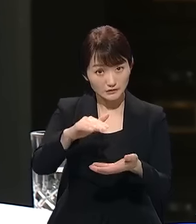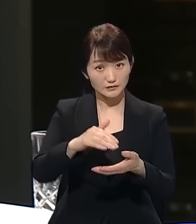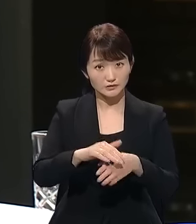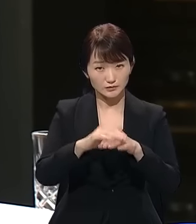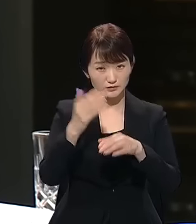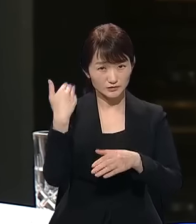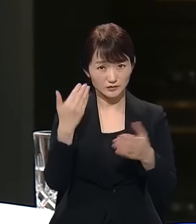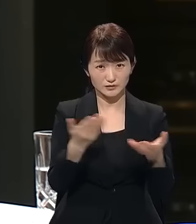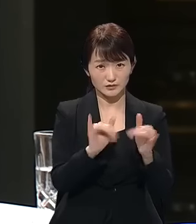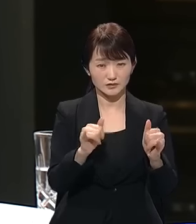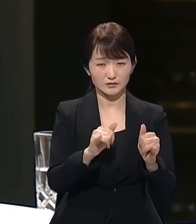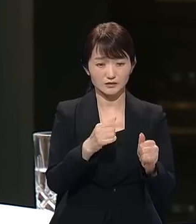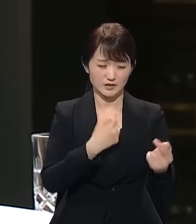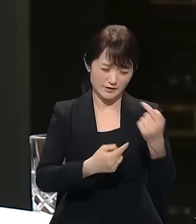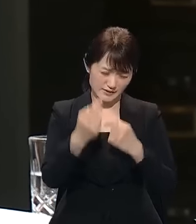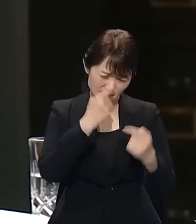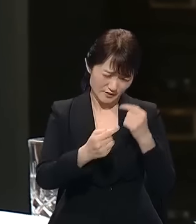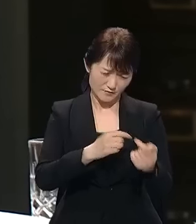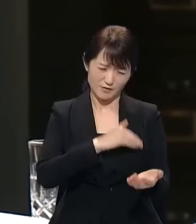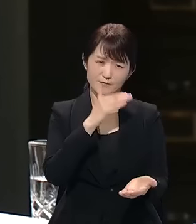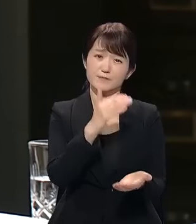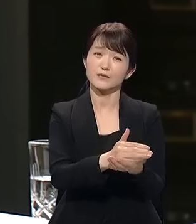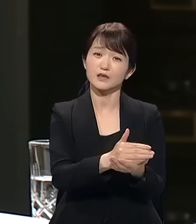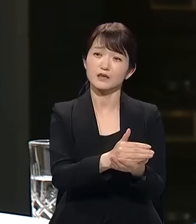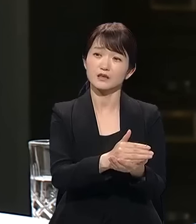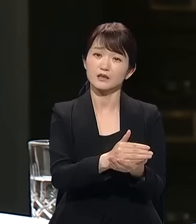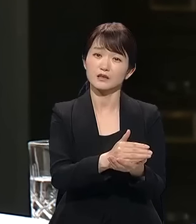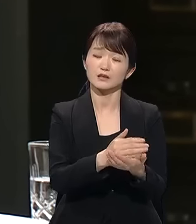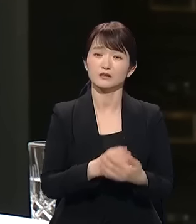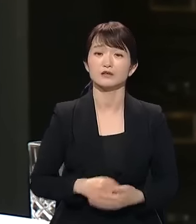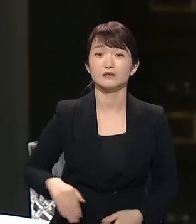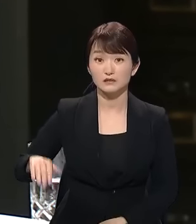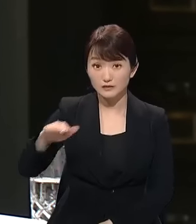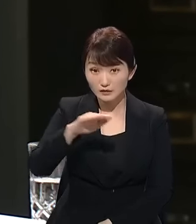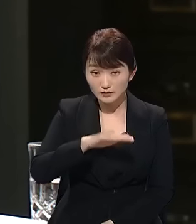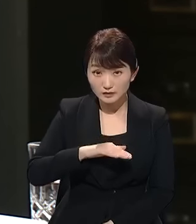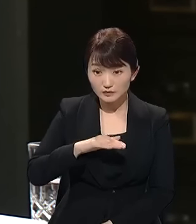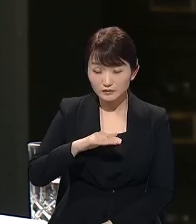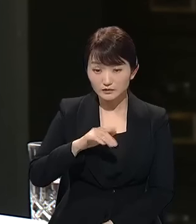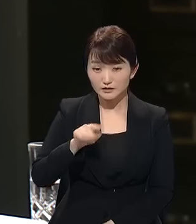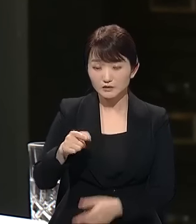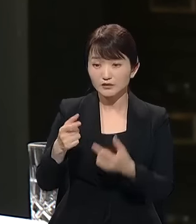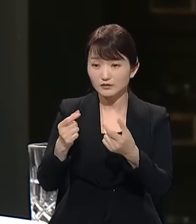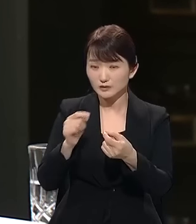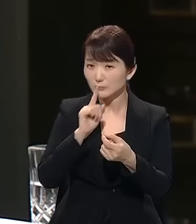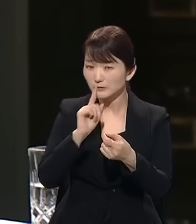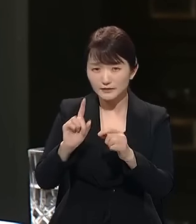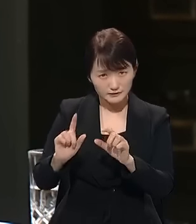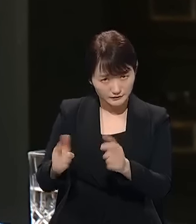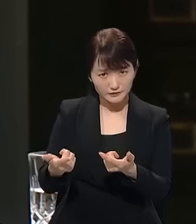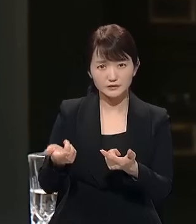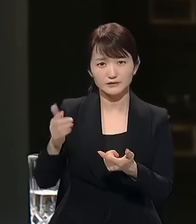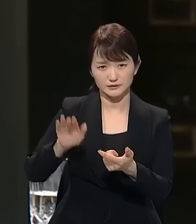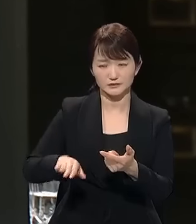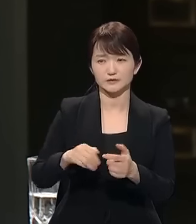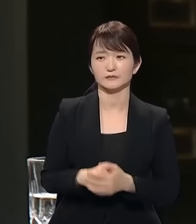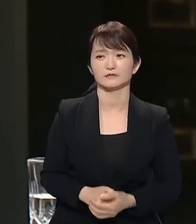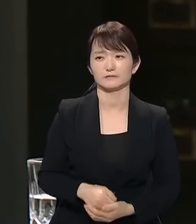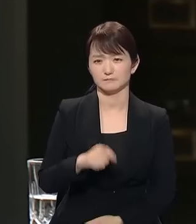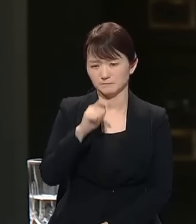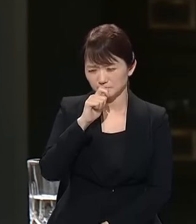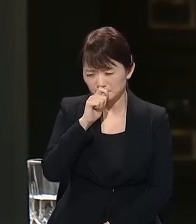직원들의 제보는 쏟아지고 있는데 말이죠. 주장입니다. 저희는 단정하진 않겠습니다. 하지만